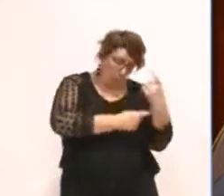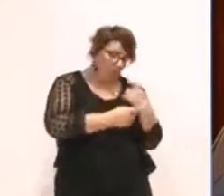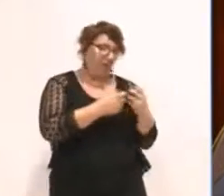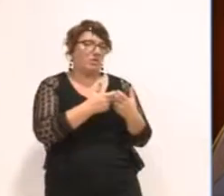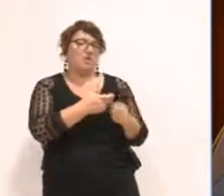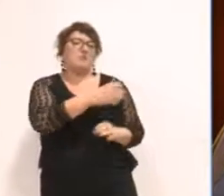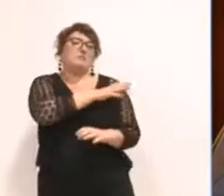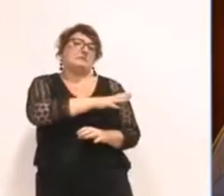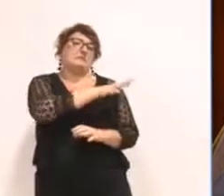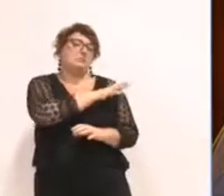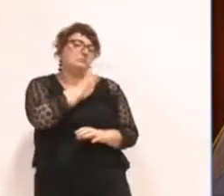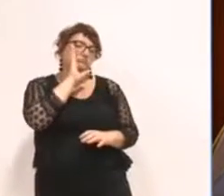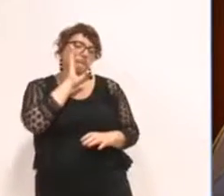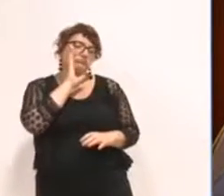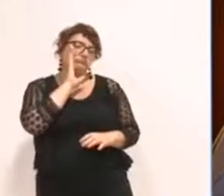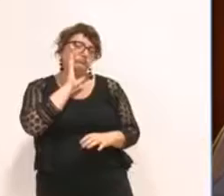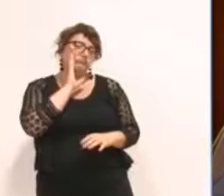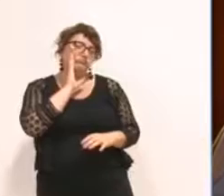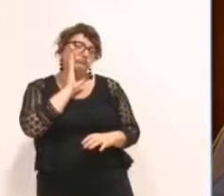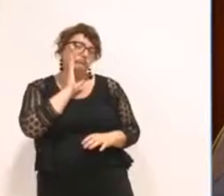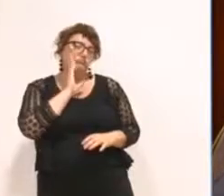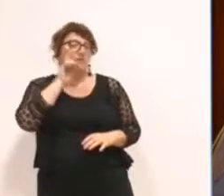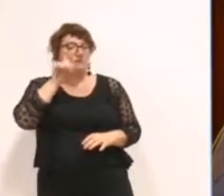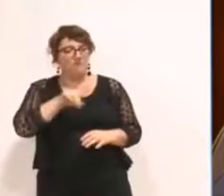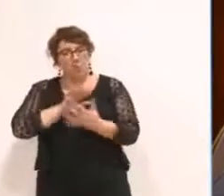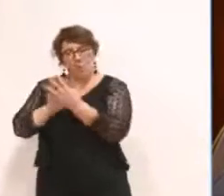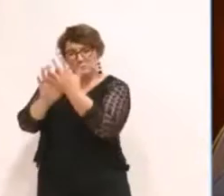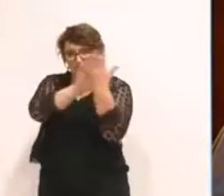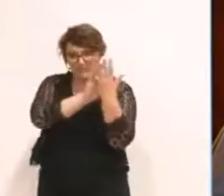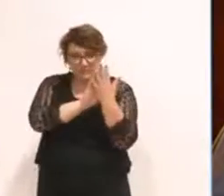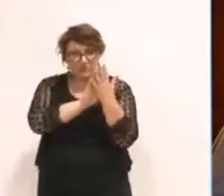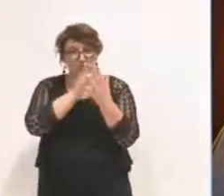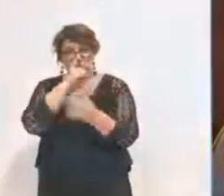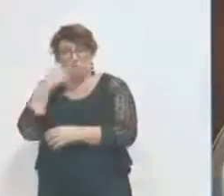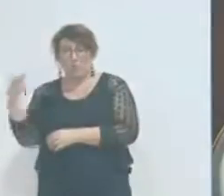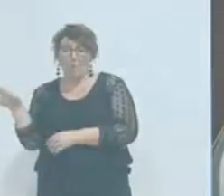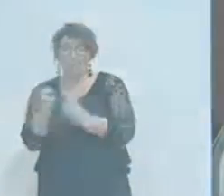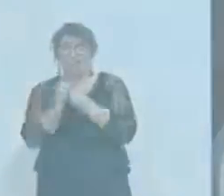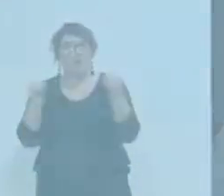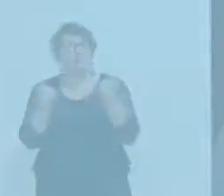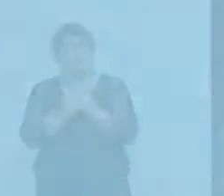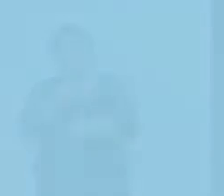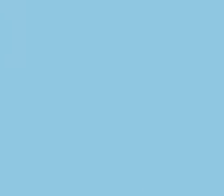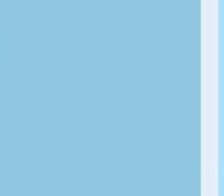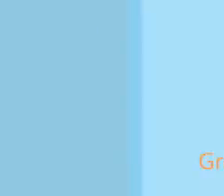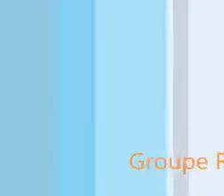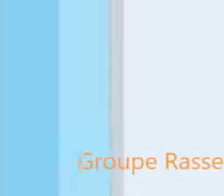et d'engager une véritable concertation rétablissant la gratuité pour les plus faibles revenus.